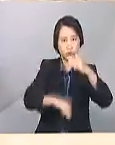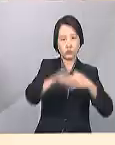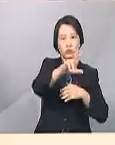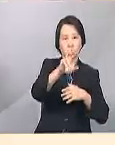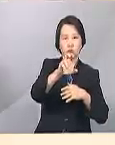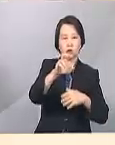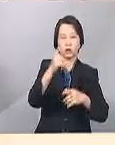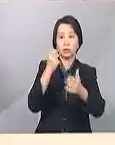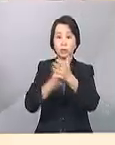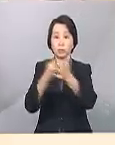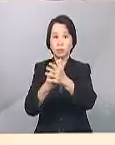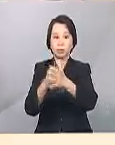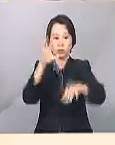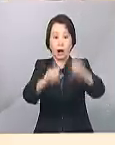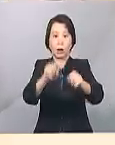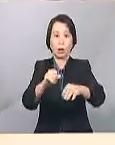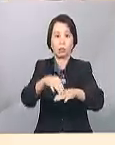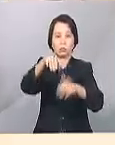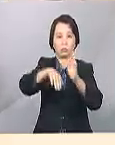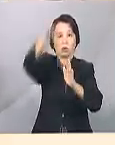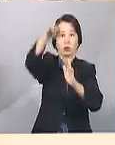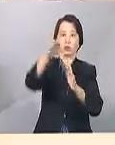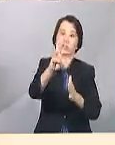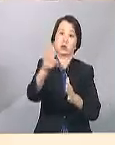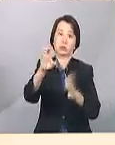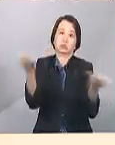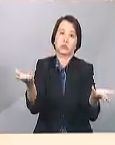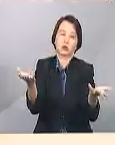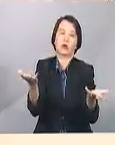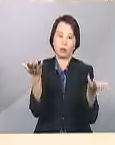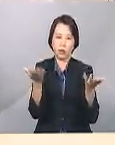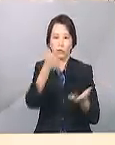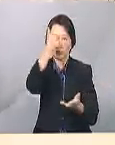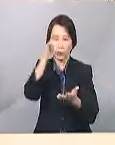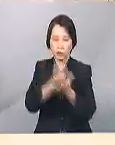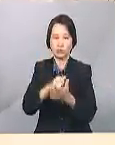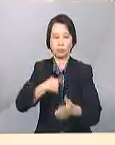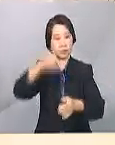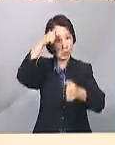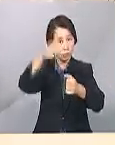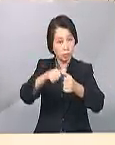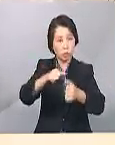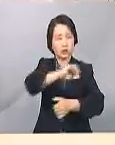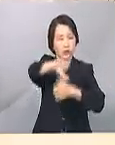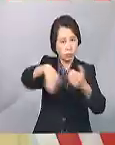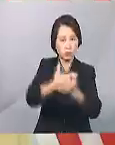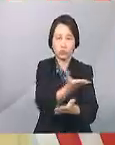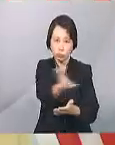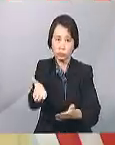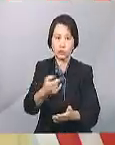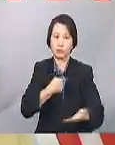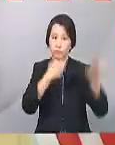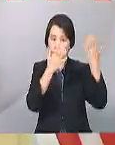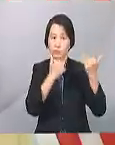naik 600 lebih dan sebagainya. Jadi dari segi pematuhan, sebab itu saya ingatkan semua, saya